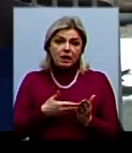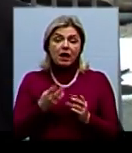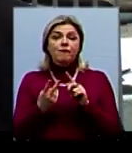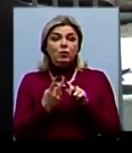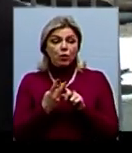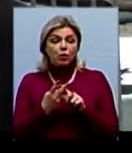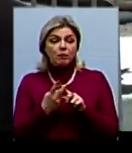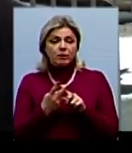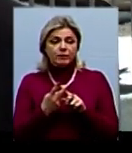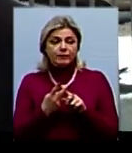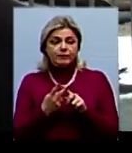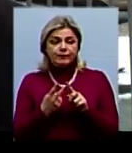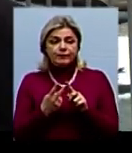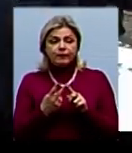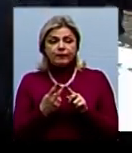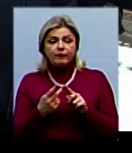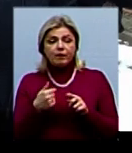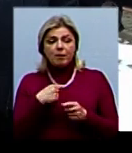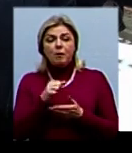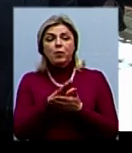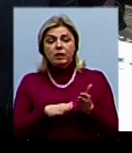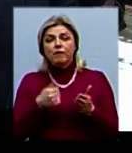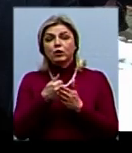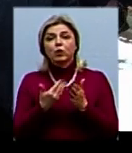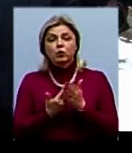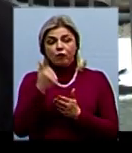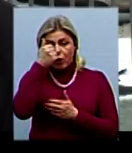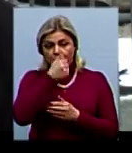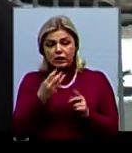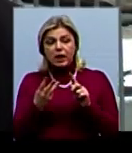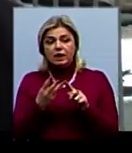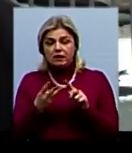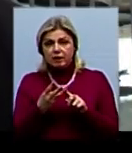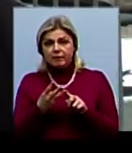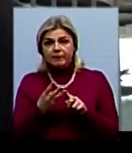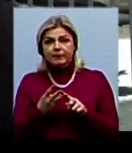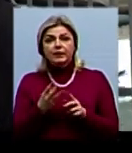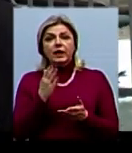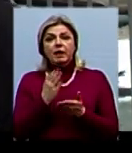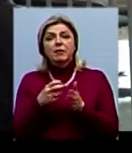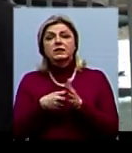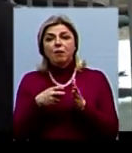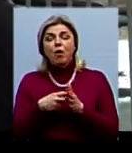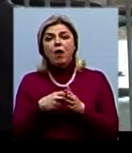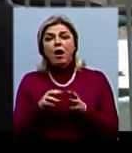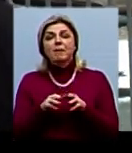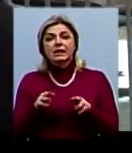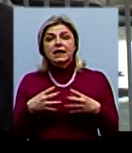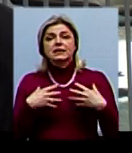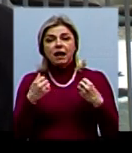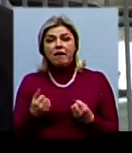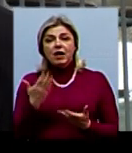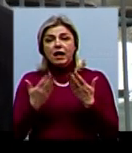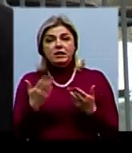городу, ми його відкриваємо до Нового року. Третє. От гарантійне письмо здраве, якщо технадзор